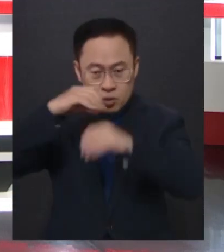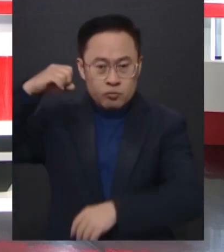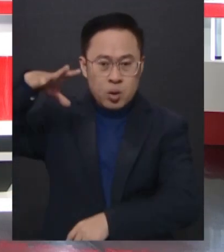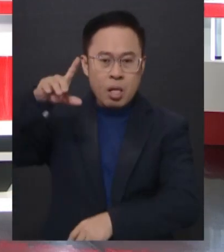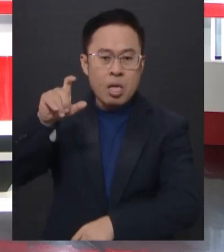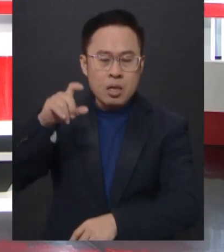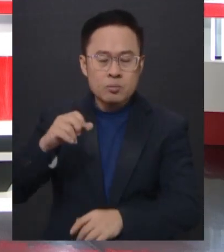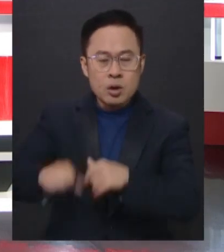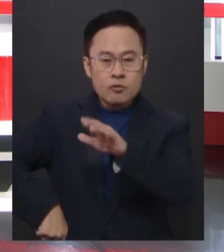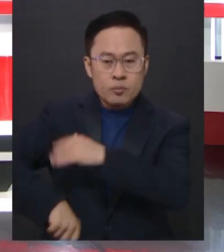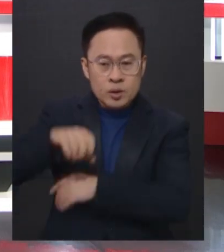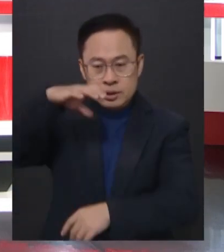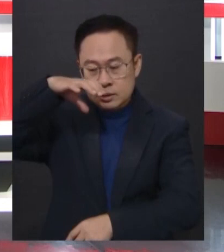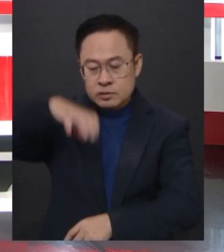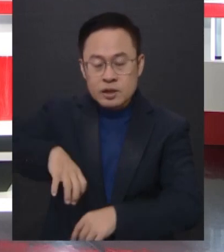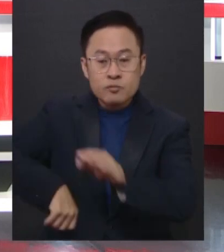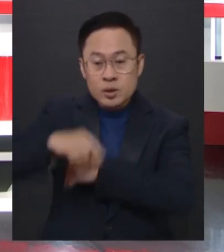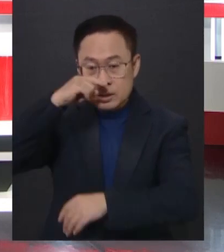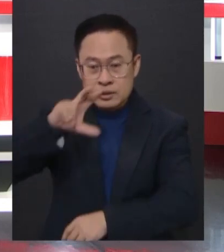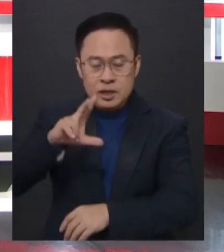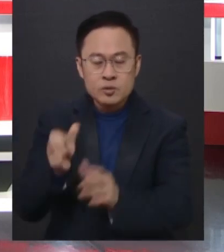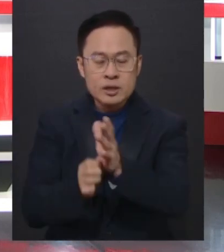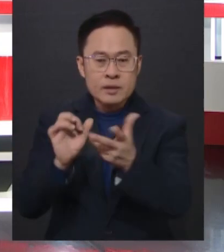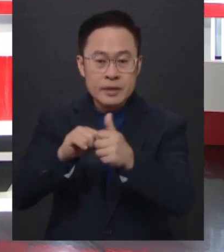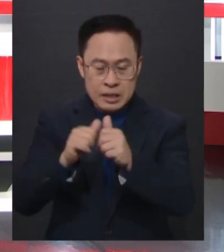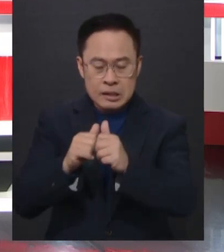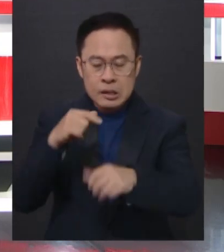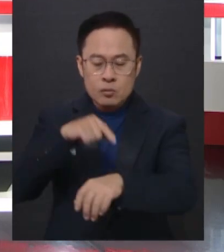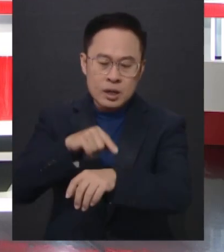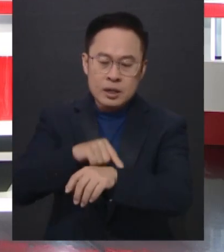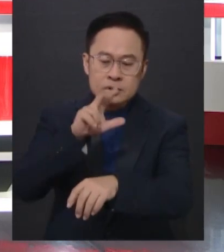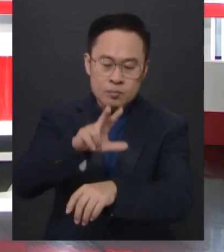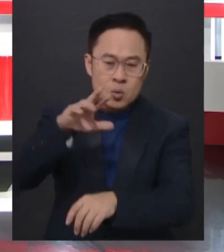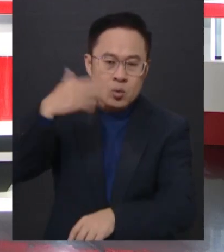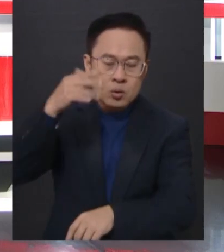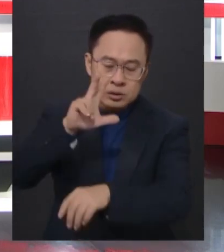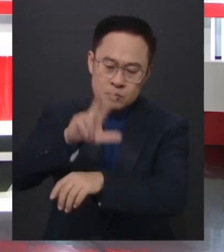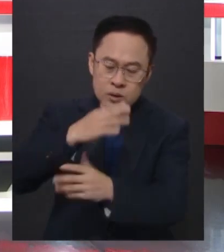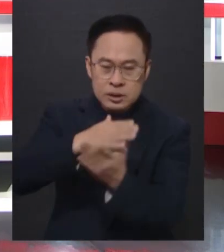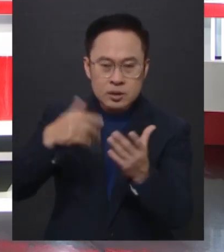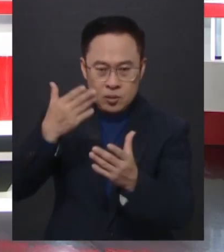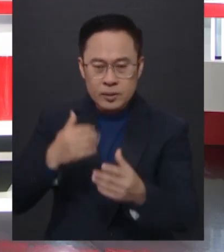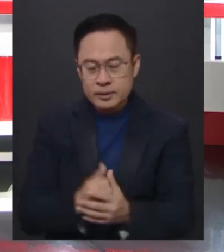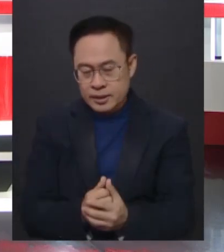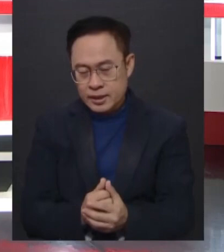3อาจจะยังมีปัญหาตรงนี้อยู่นะครับแต่ว่าก็แก้ปัญหาไปแล้วก็สุดท้ายก็เป็นแบบนั้นจริงๆนี่คู่แร